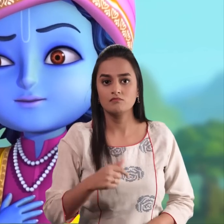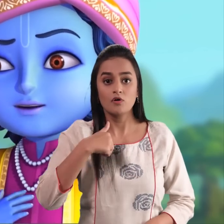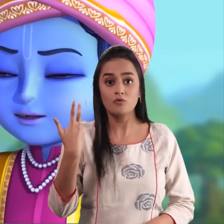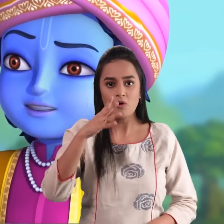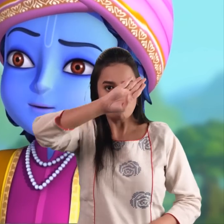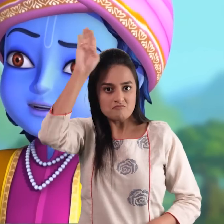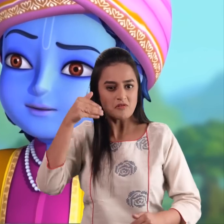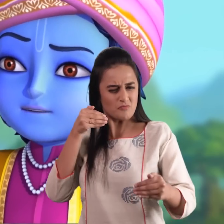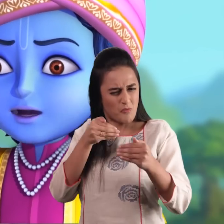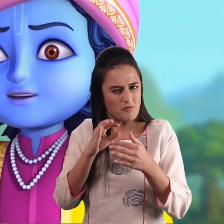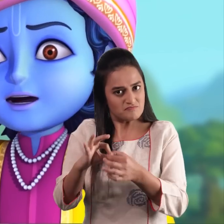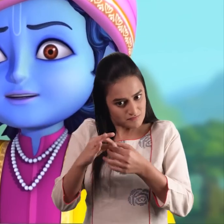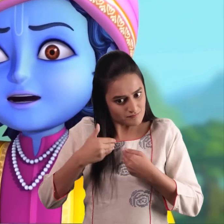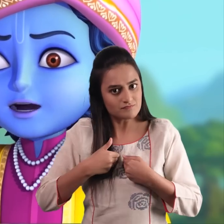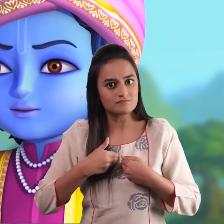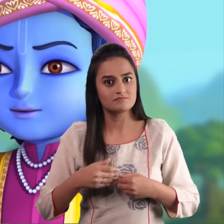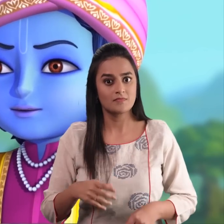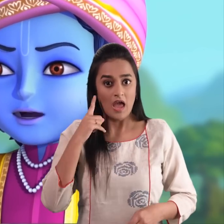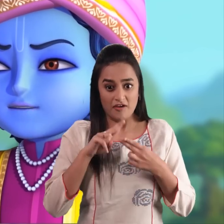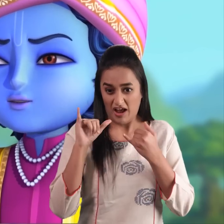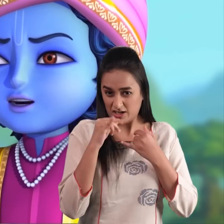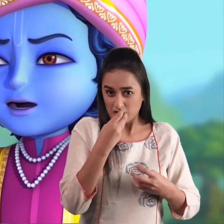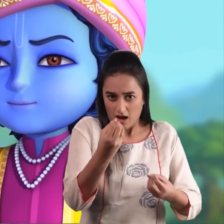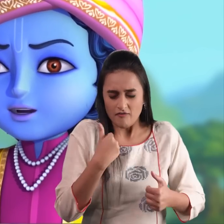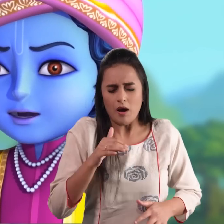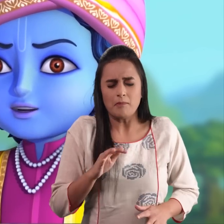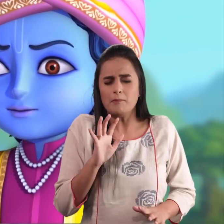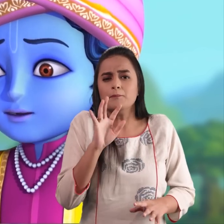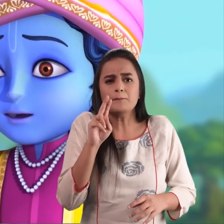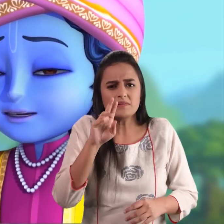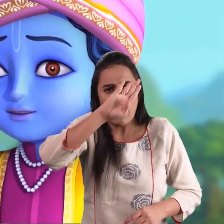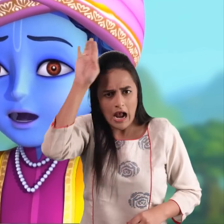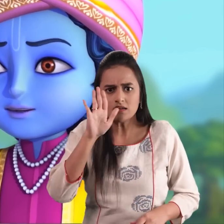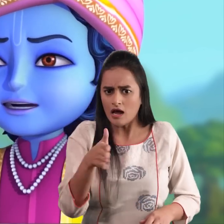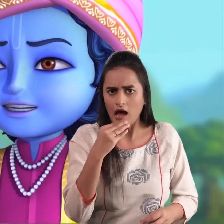जानती। हम हैं महाराज के प्रिय दूत। यदि हमें हमारा कर नहीं मिला,